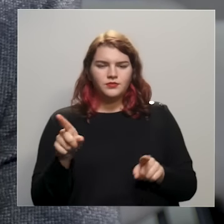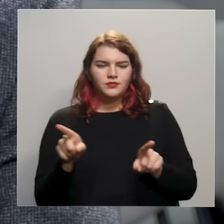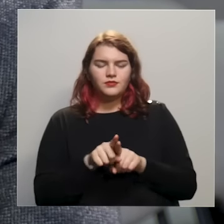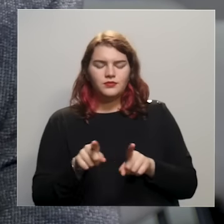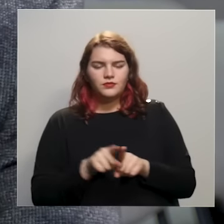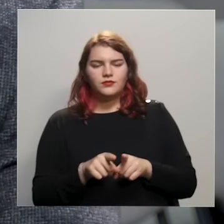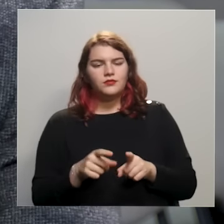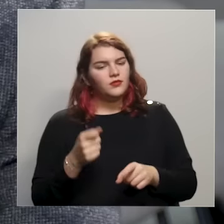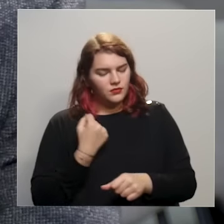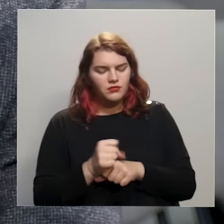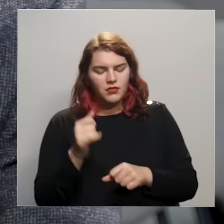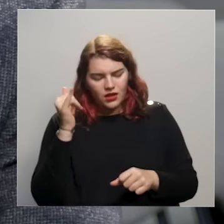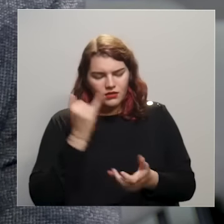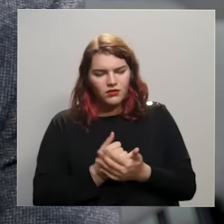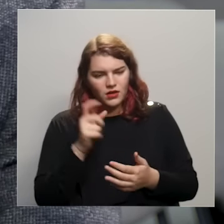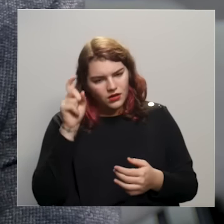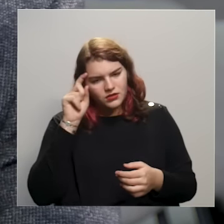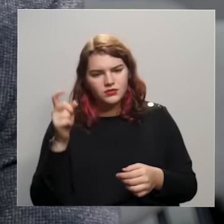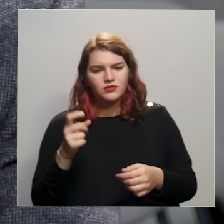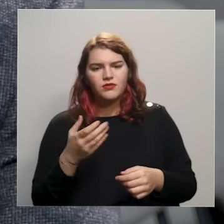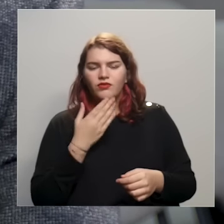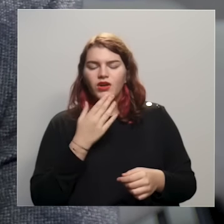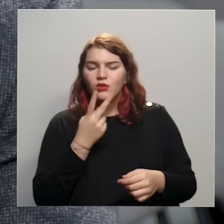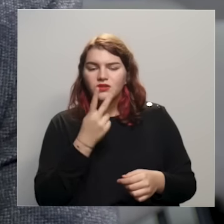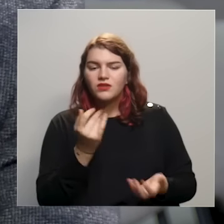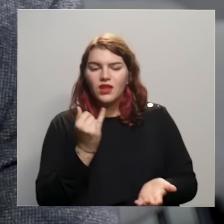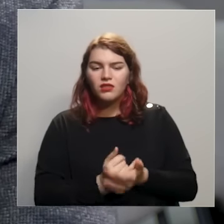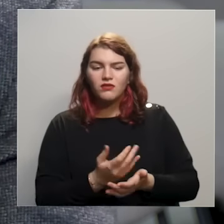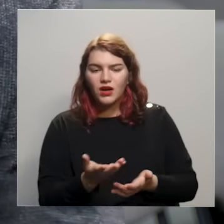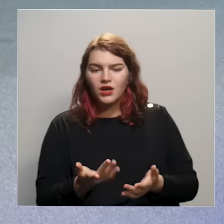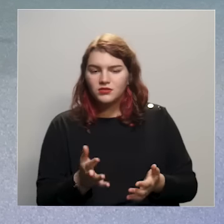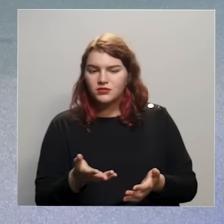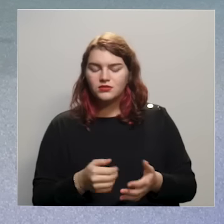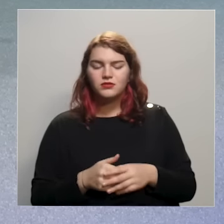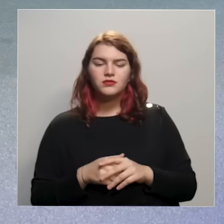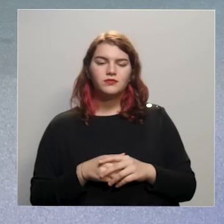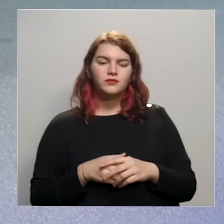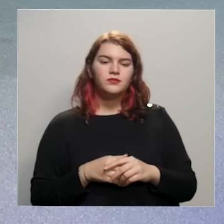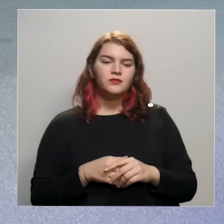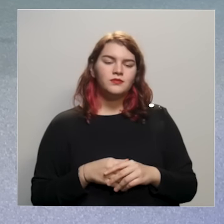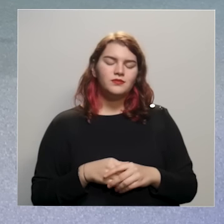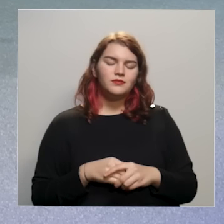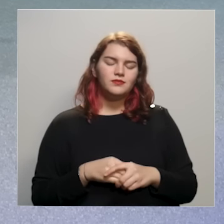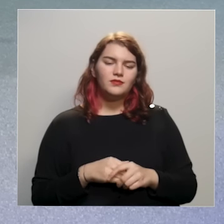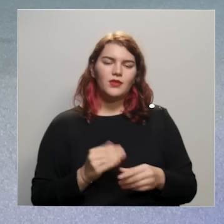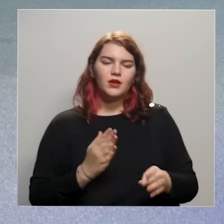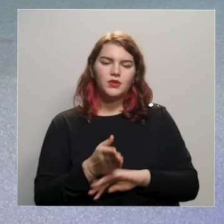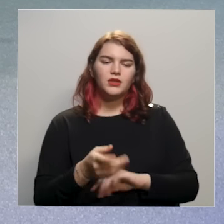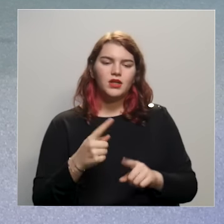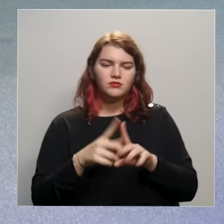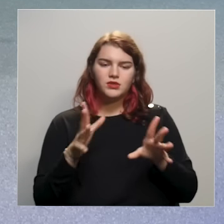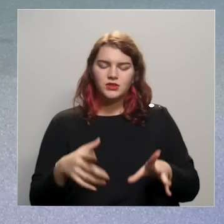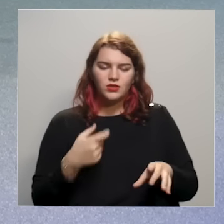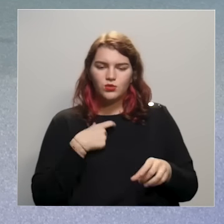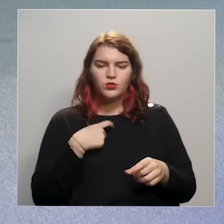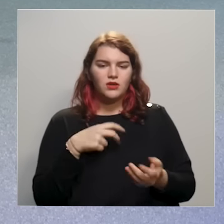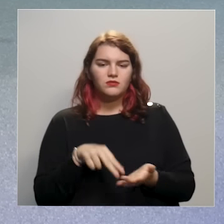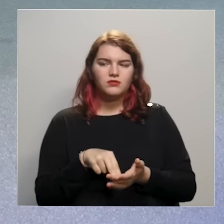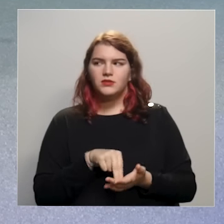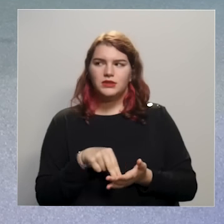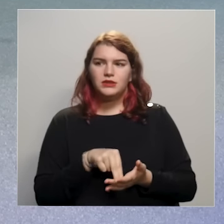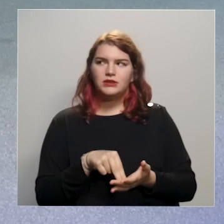crezut? Da. O zis, no, vreau să văd lucrul ăsta. Am intrat în biserică și n-aveam stare. Eram